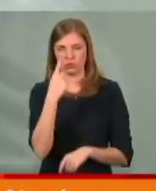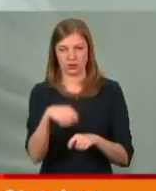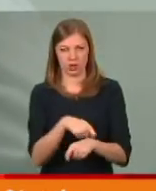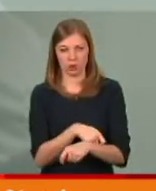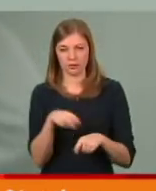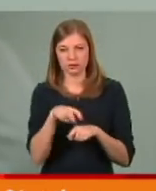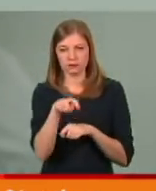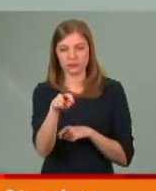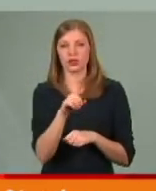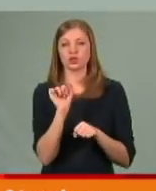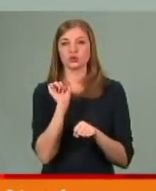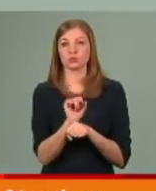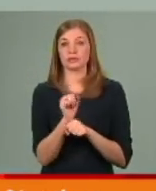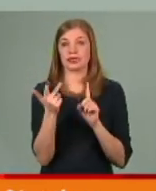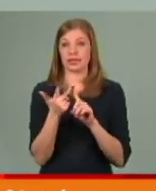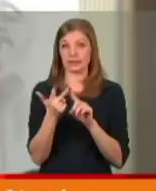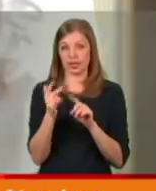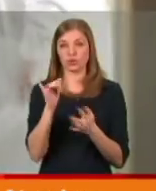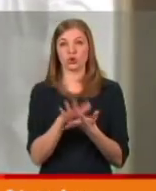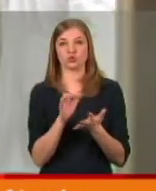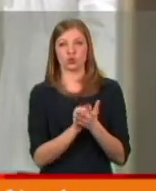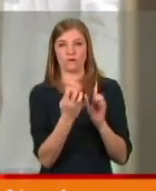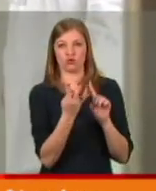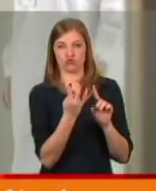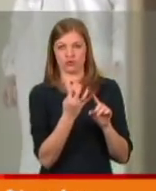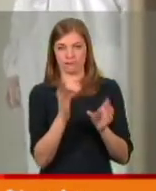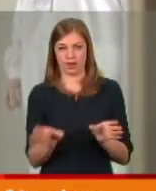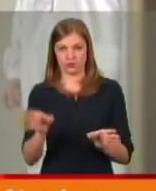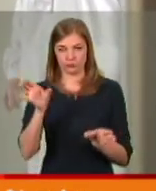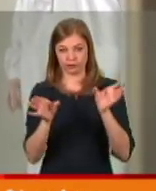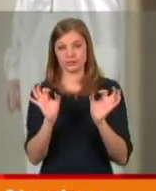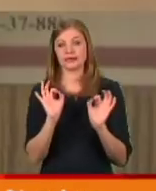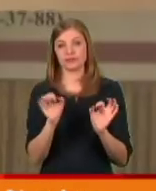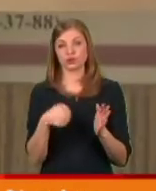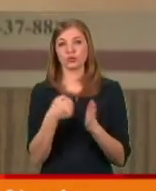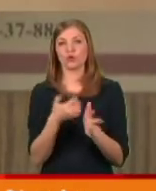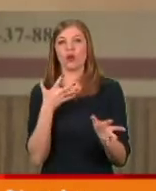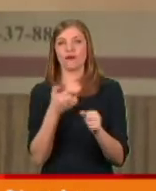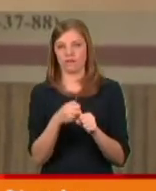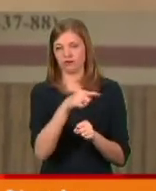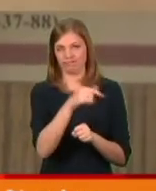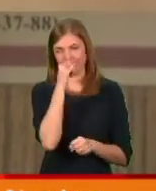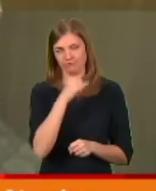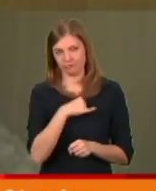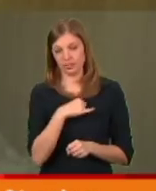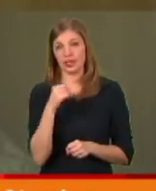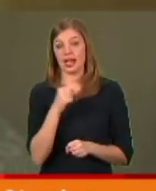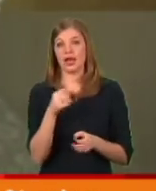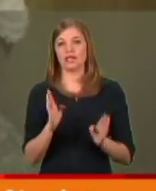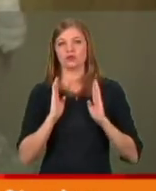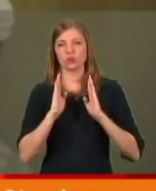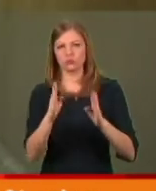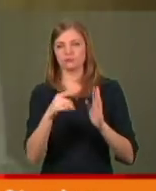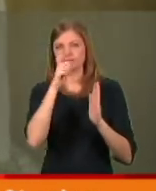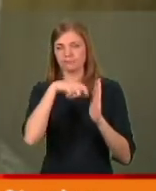кілометр. Уздовж і зупиненого третього, і зруйнованого четвертого реактора. Звісно, до аварійного дорога нам закрита. Стіни